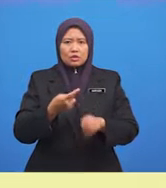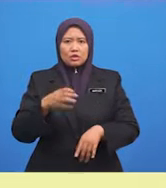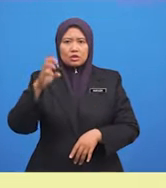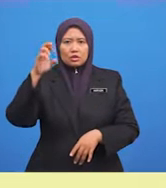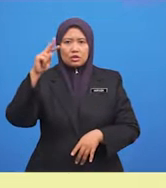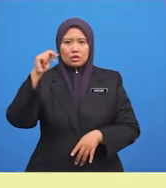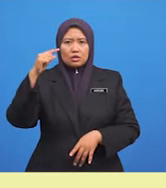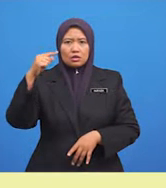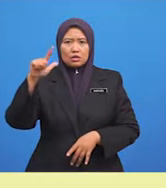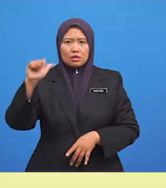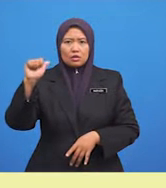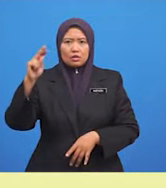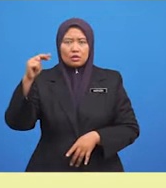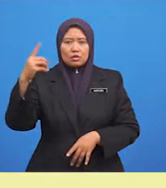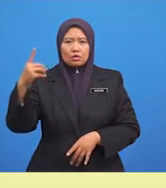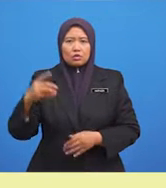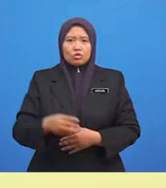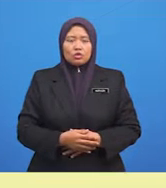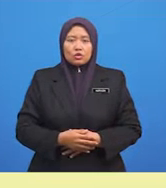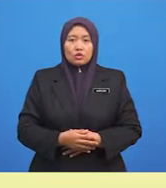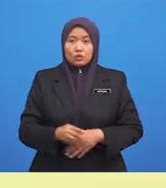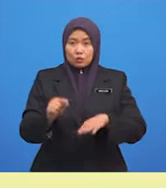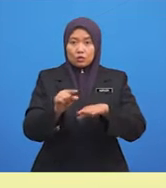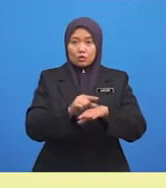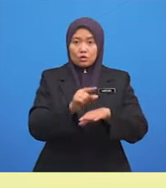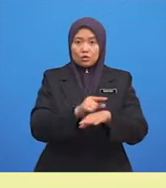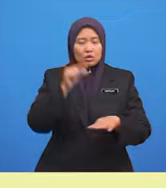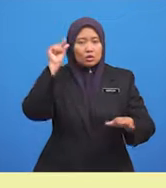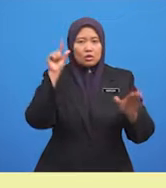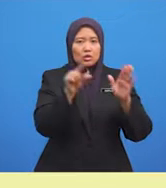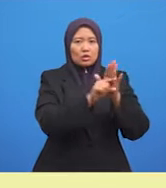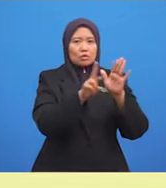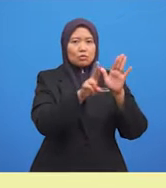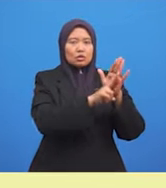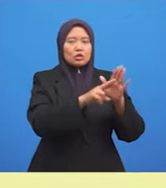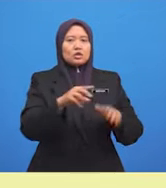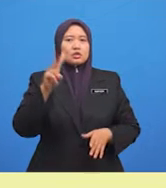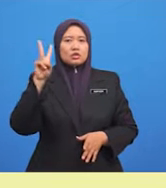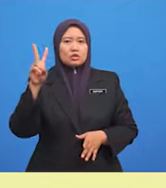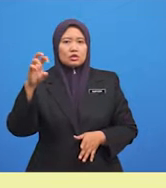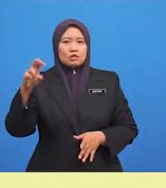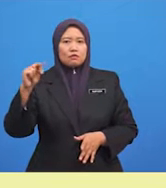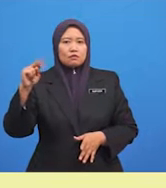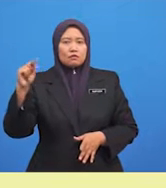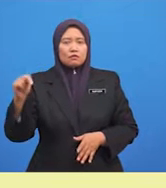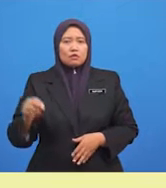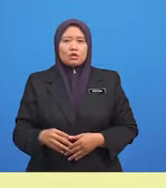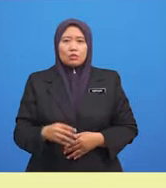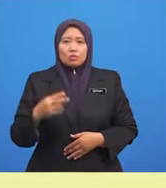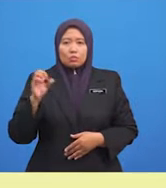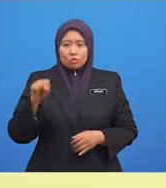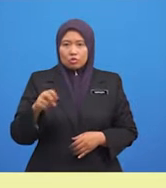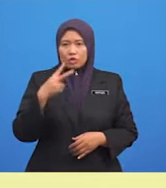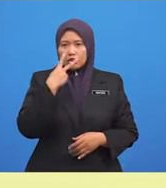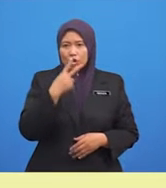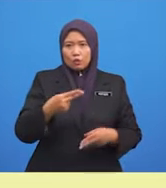England. Dengan menggunakan gambar rajah Venn, hubungan antara set lebih mudah